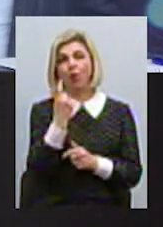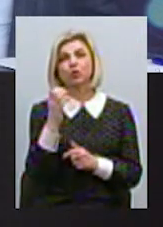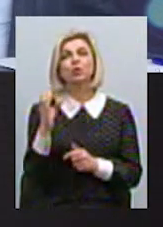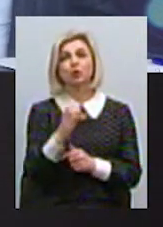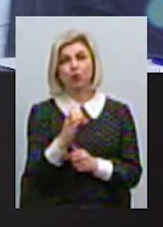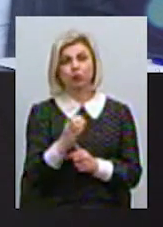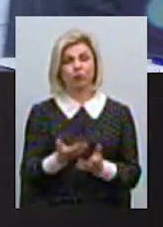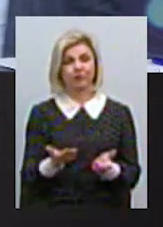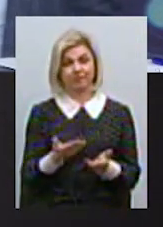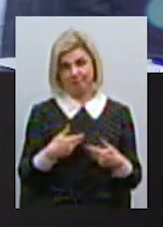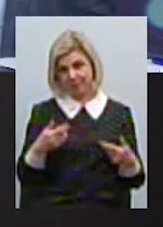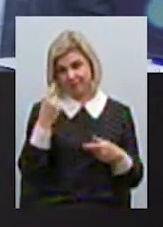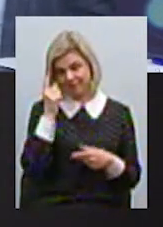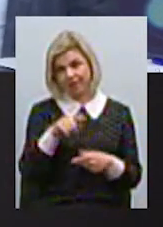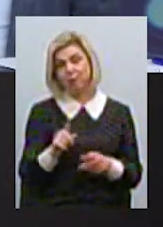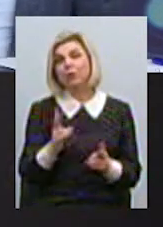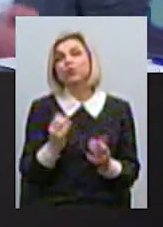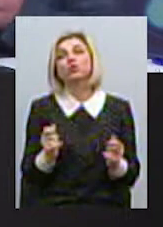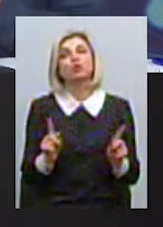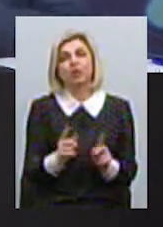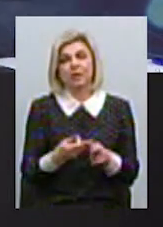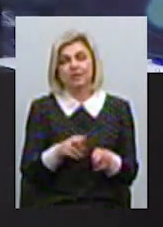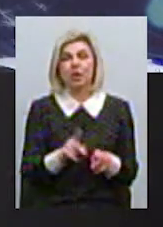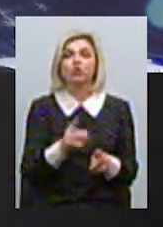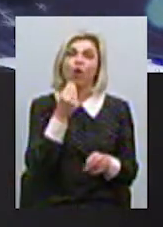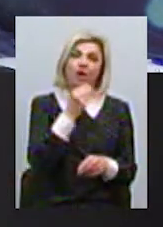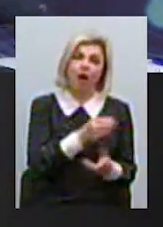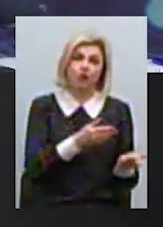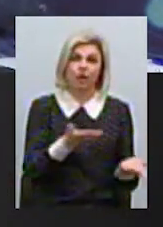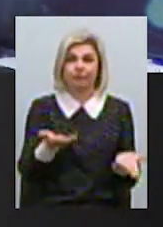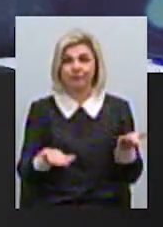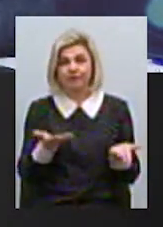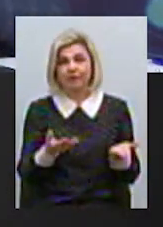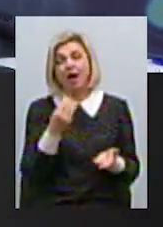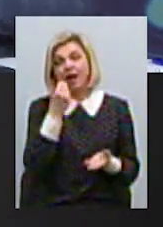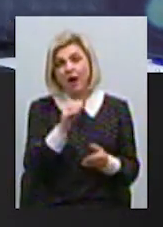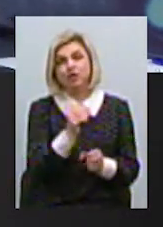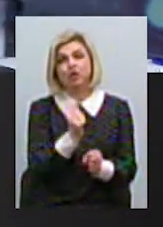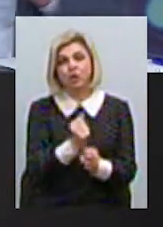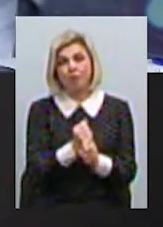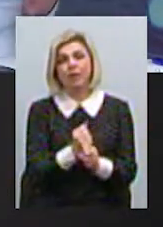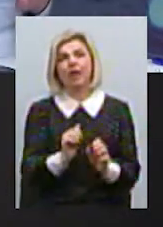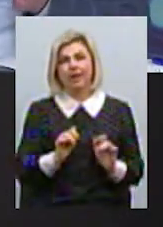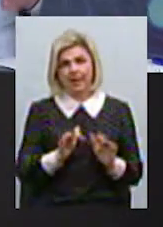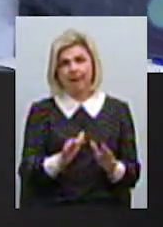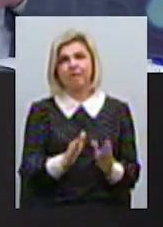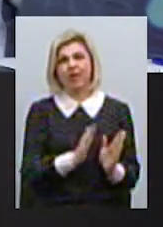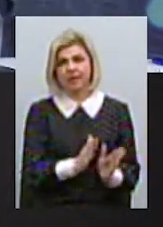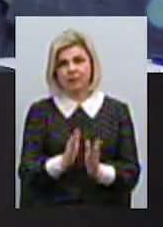Да. Ну що це? Ну що краще? Краще зробити дієвий